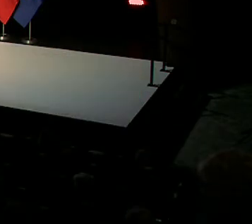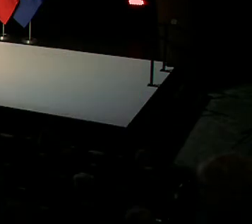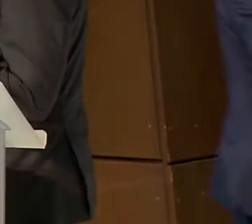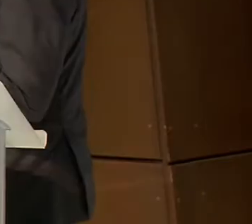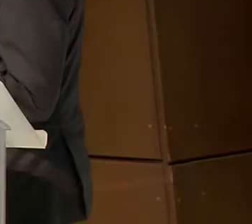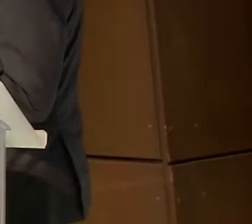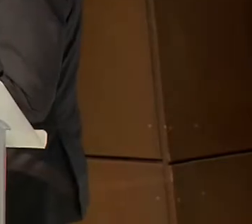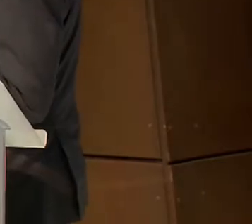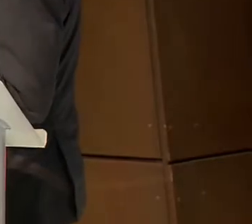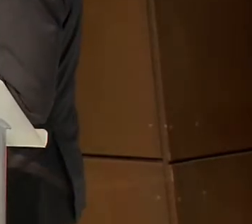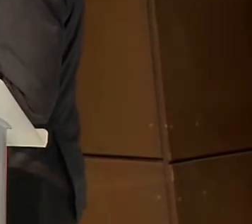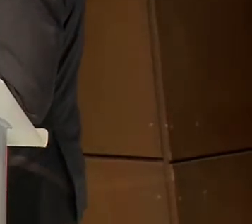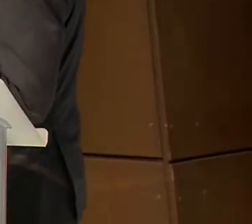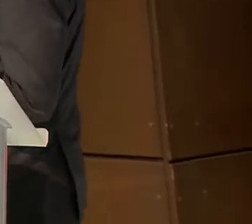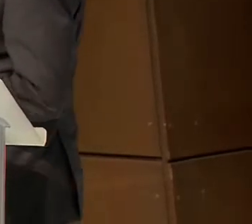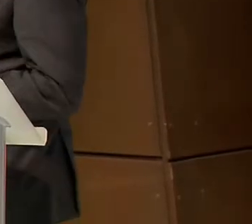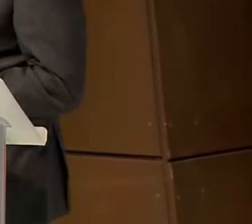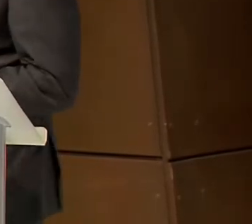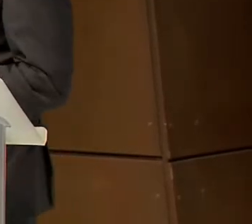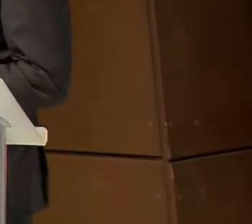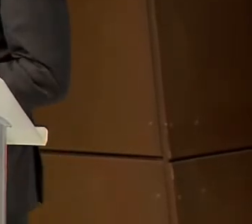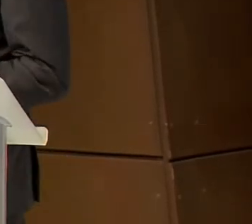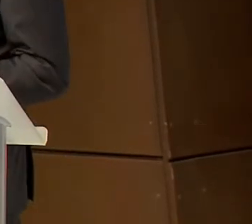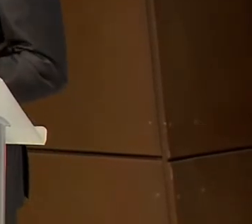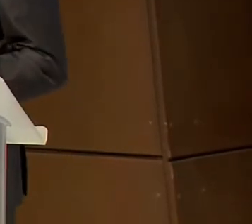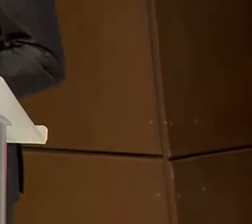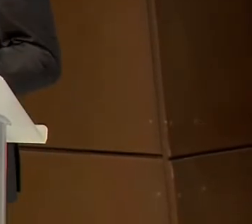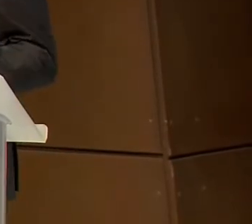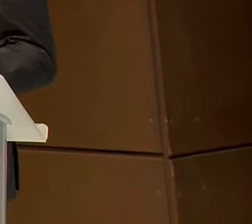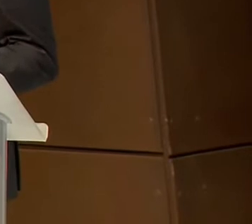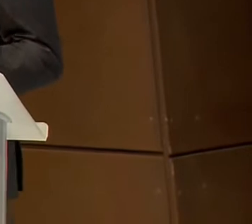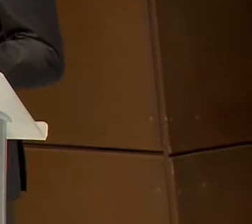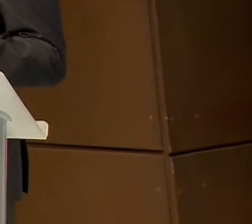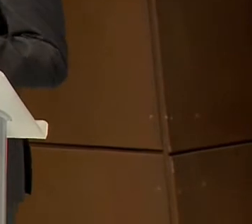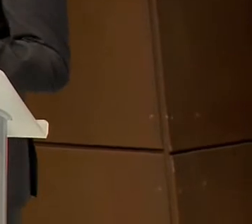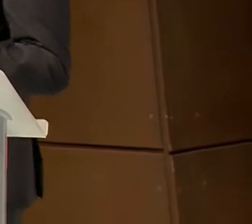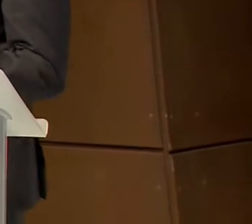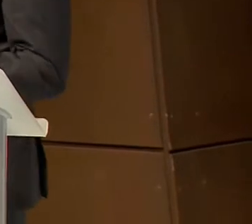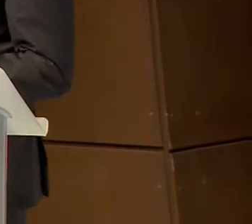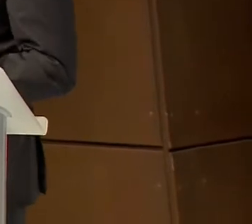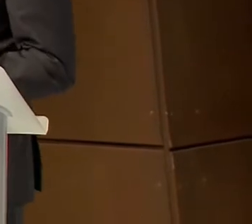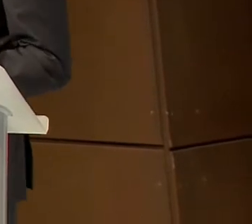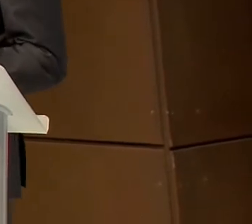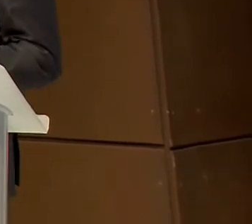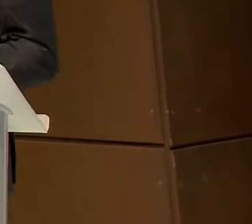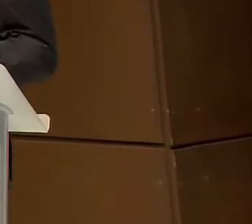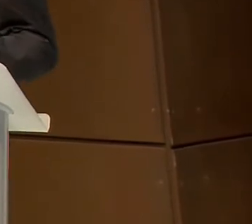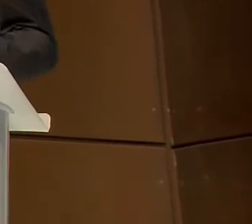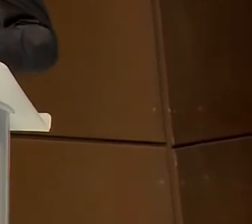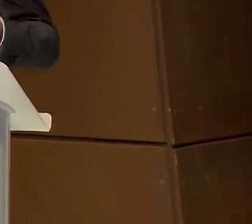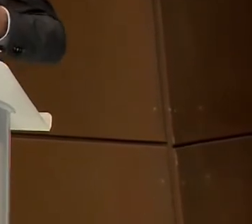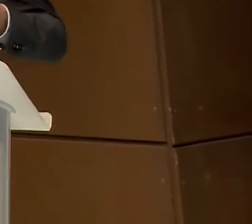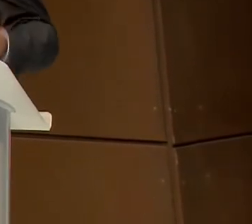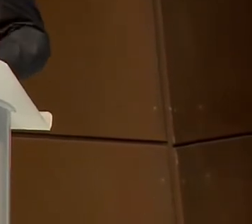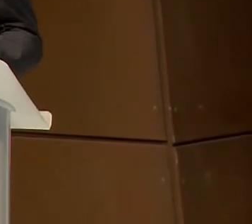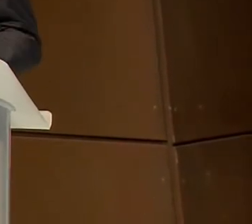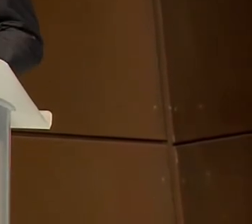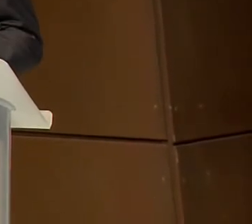sind Bürgerinnen und Bürger hier in Danzig aufgestanden und haben für Freiheit gekämpft, haben für